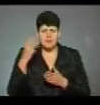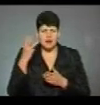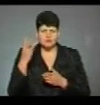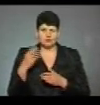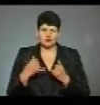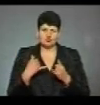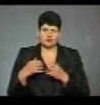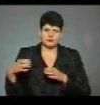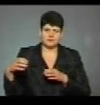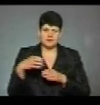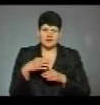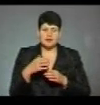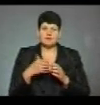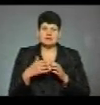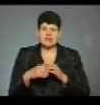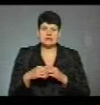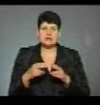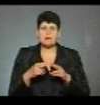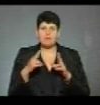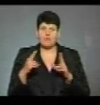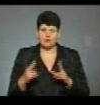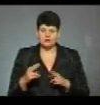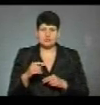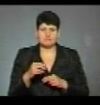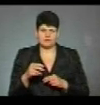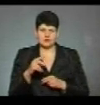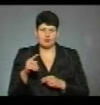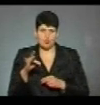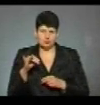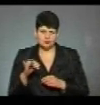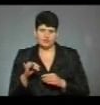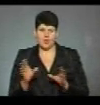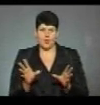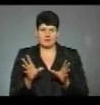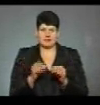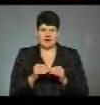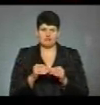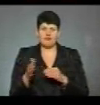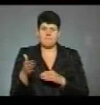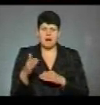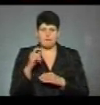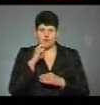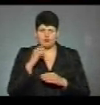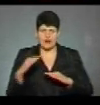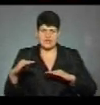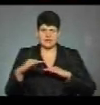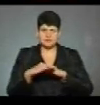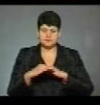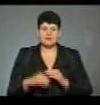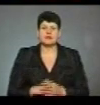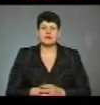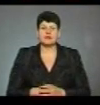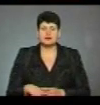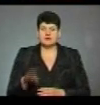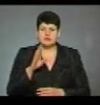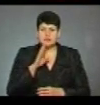жовту стрічку. І посередині мосту над Збручем ці стрічки вони об'єднають у прапор України. Мар'яна Пушкарьова, студентка